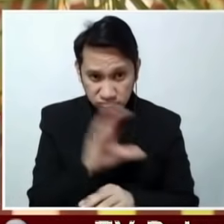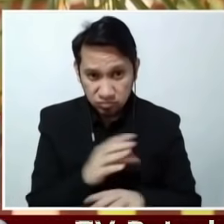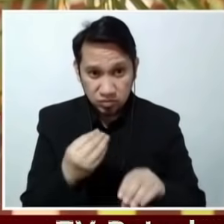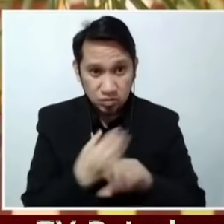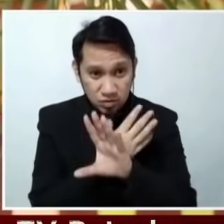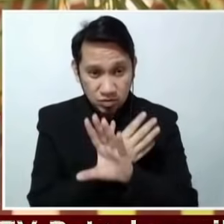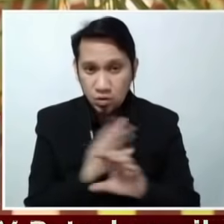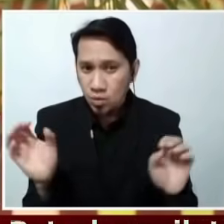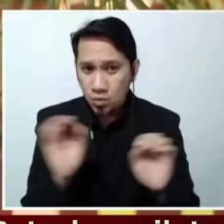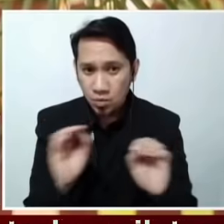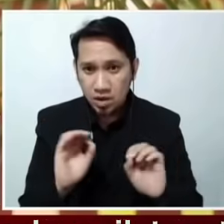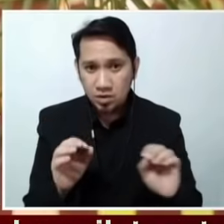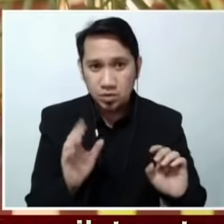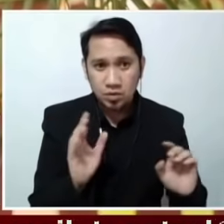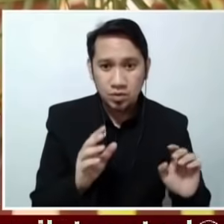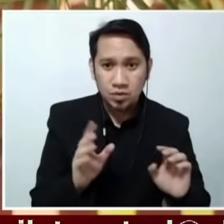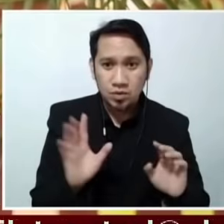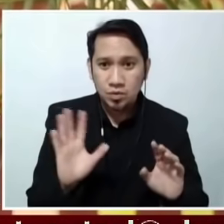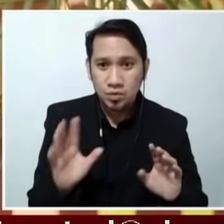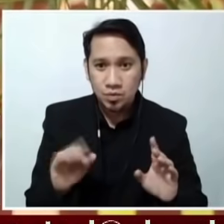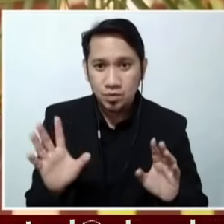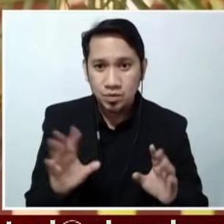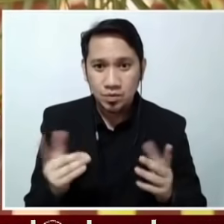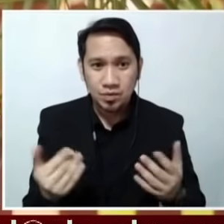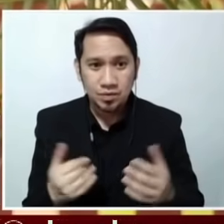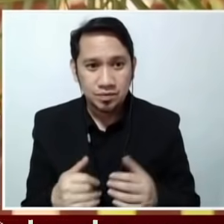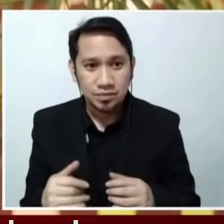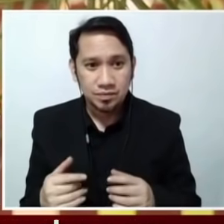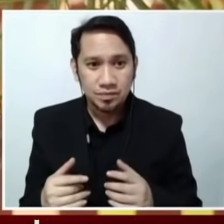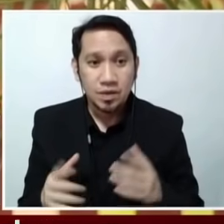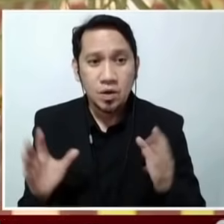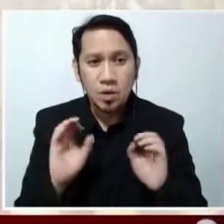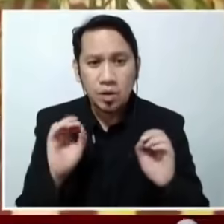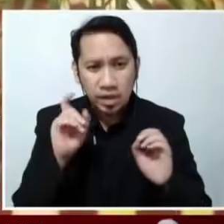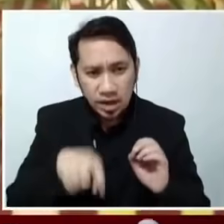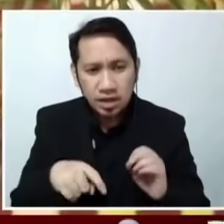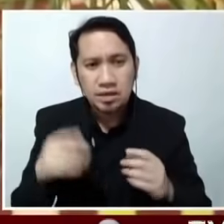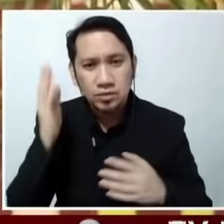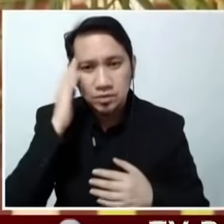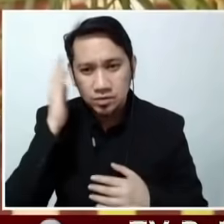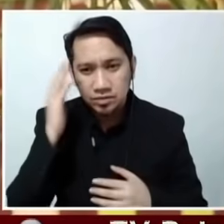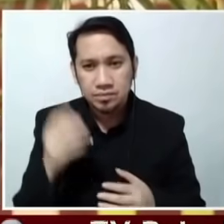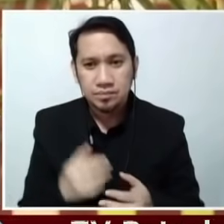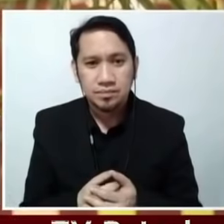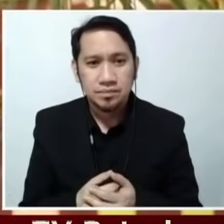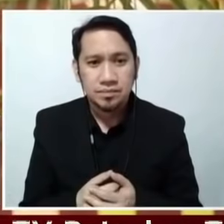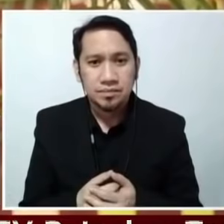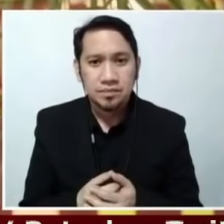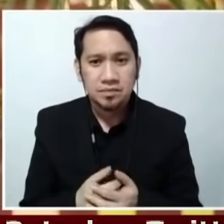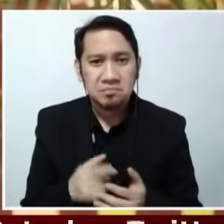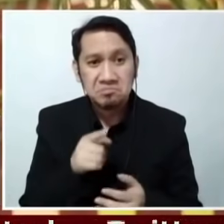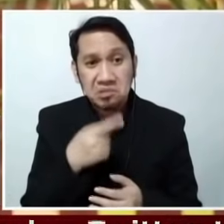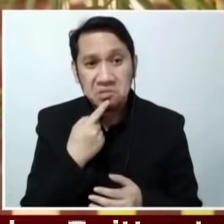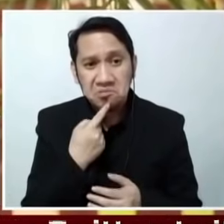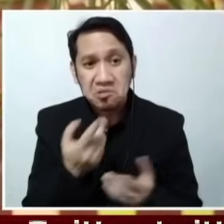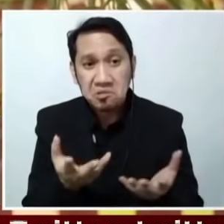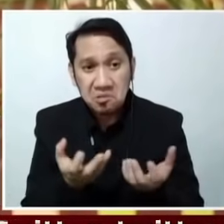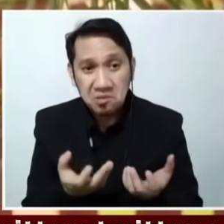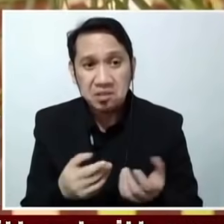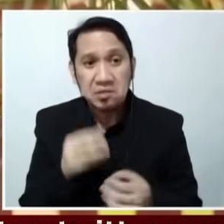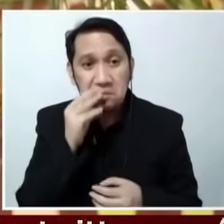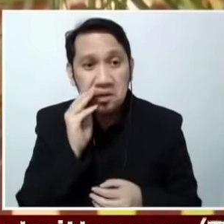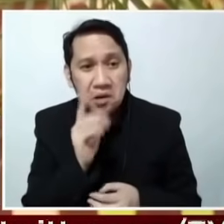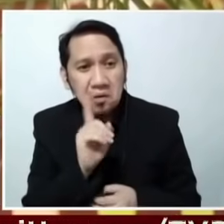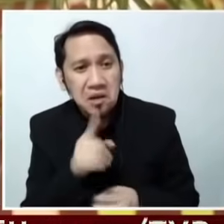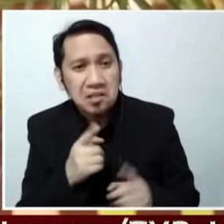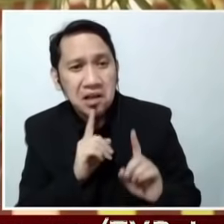Huwag yung online ka. Para magkaalaman, siyempre, gusto nila yan. Si Manny Pacquiao, ano kayang